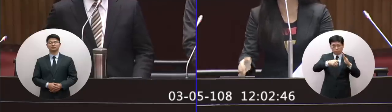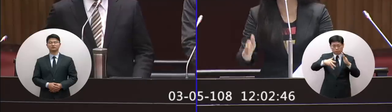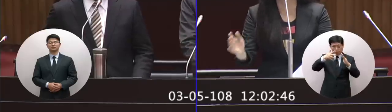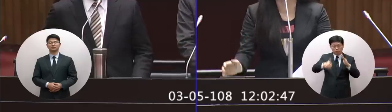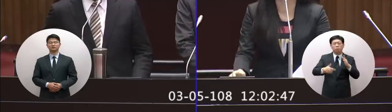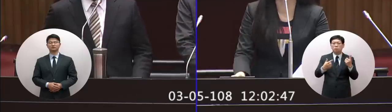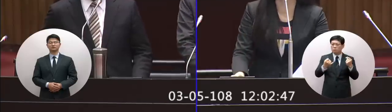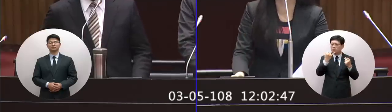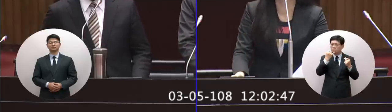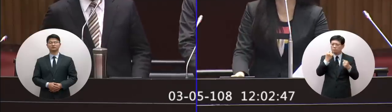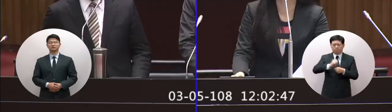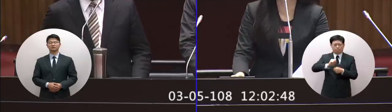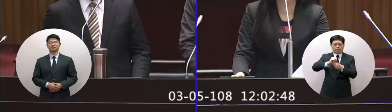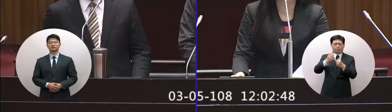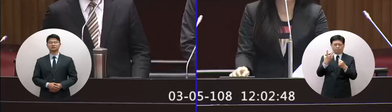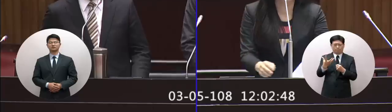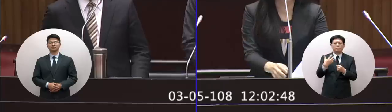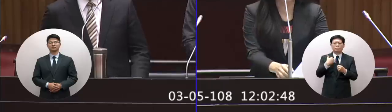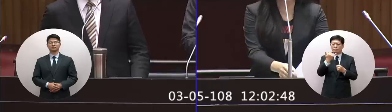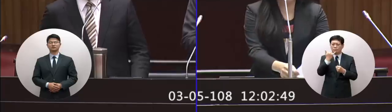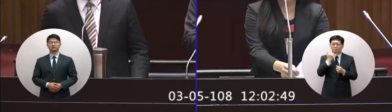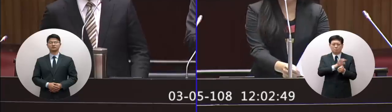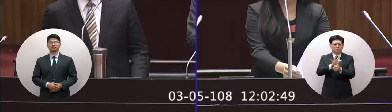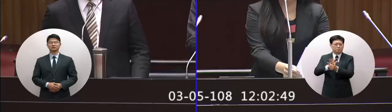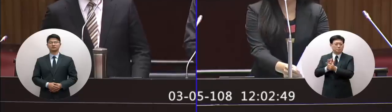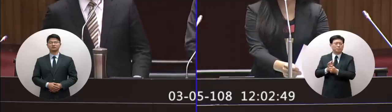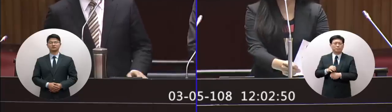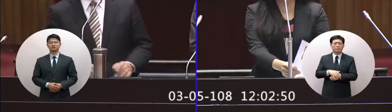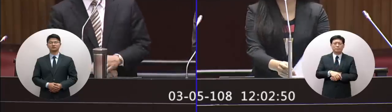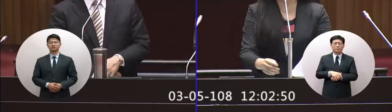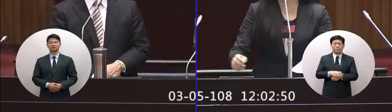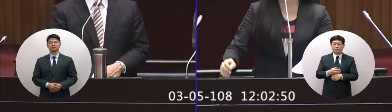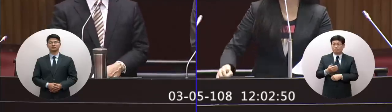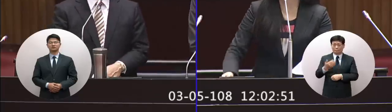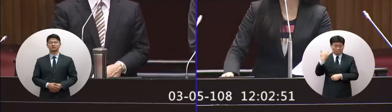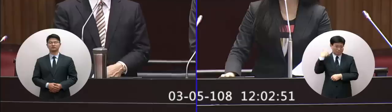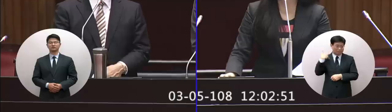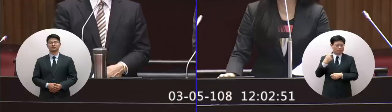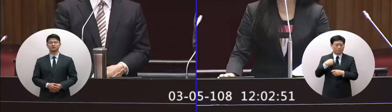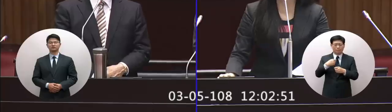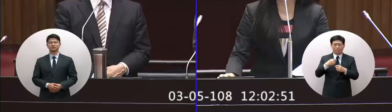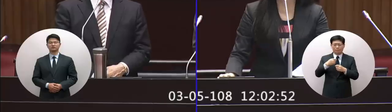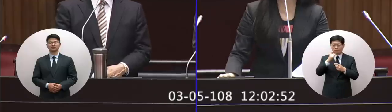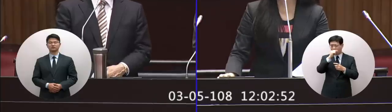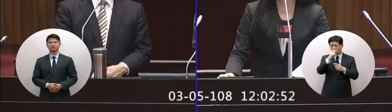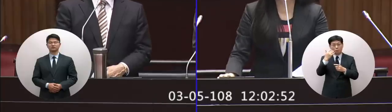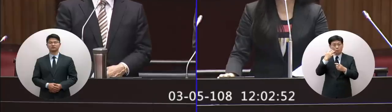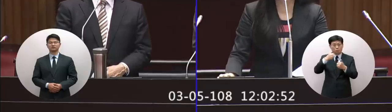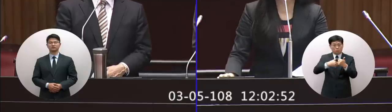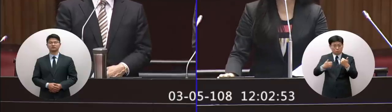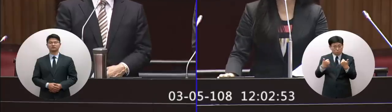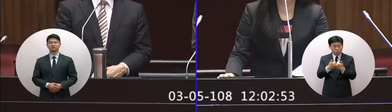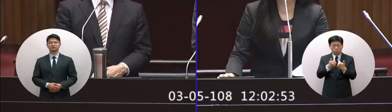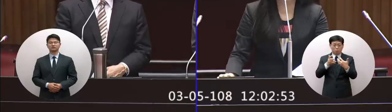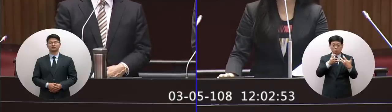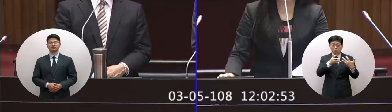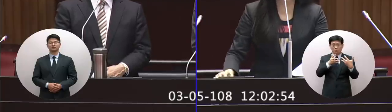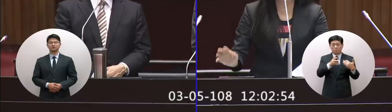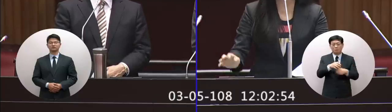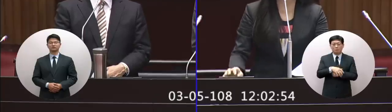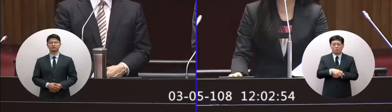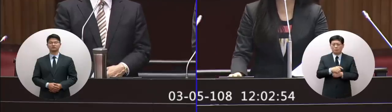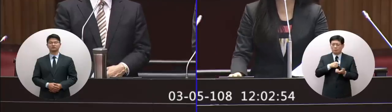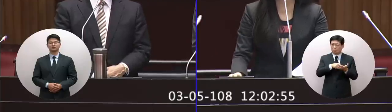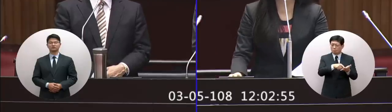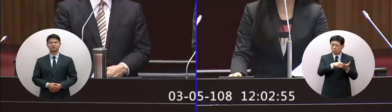位置，应该可以做更多，可以帮助到更多的人。那过去我每次在这个委员会质询的时候，